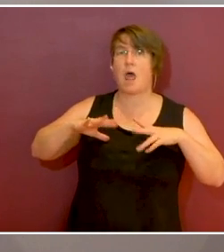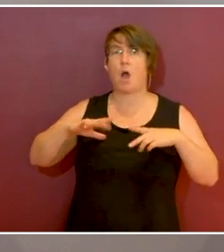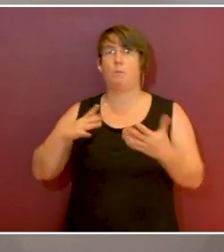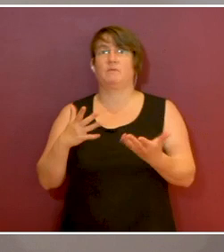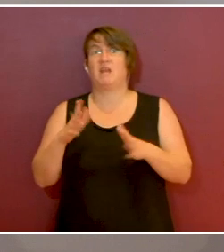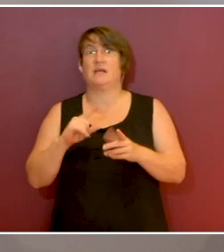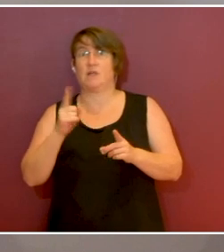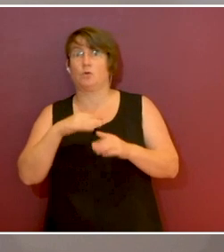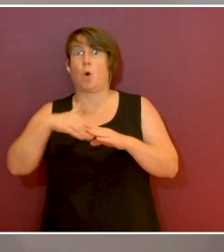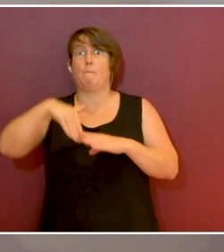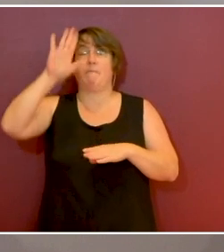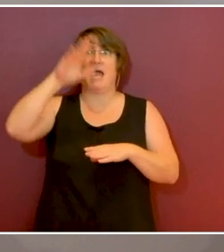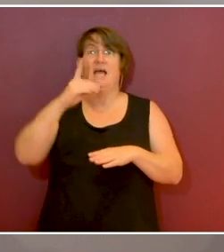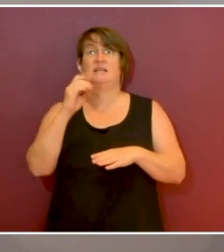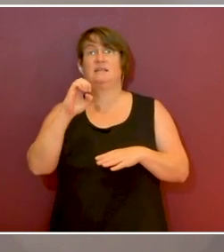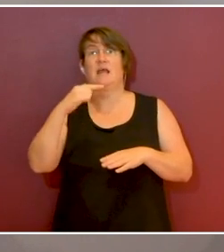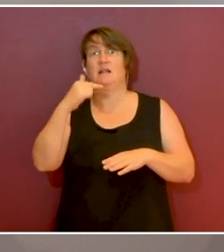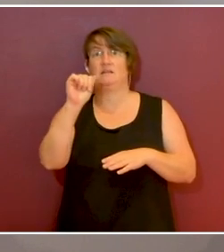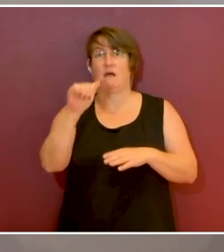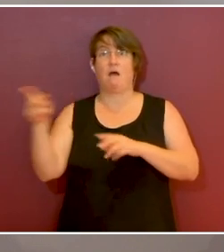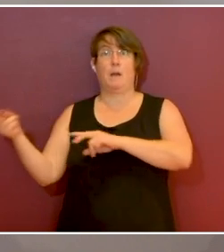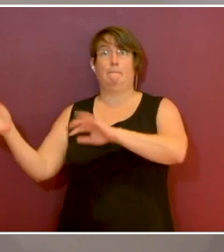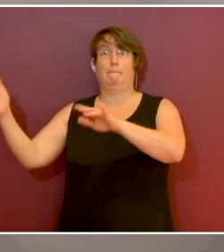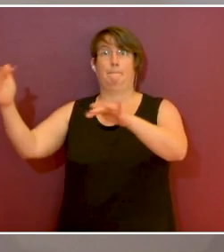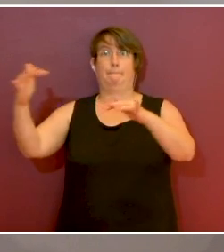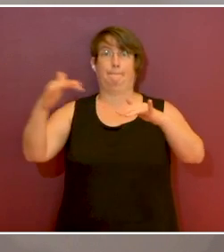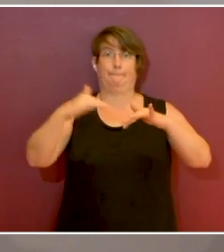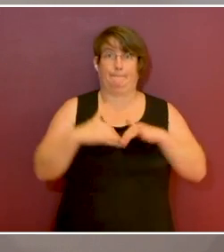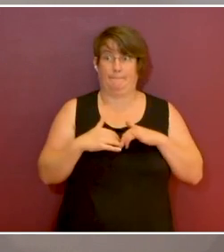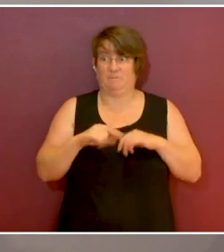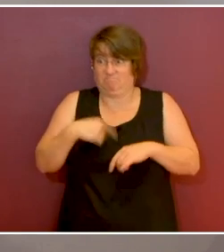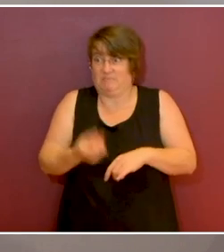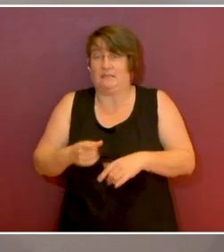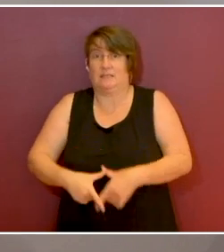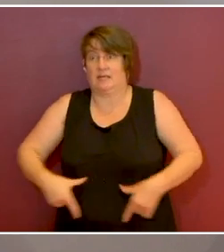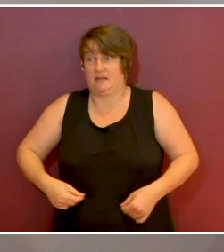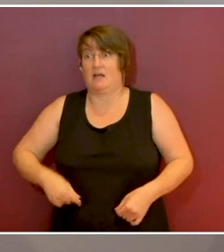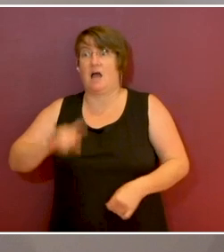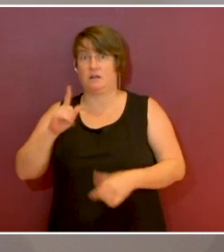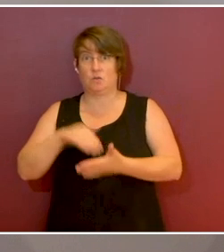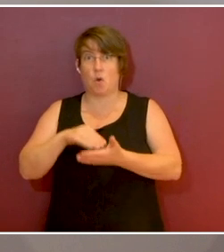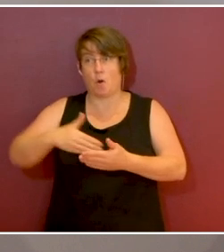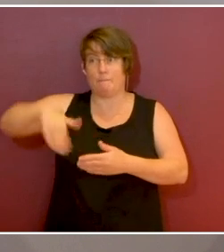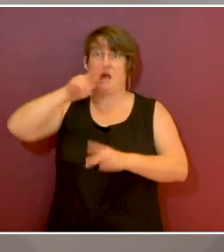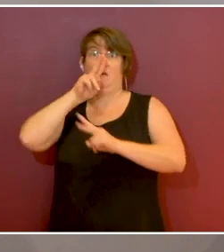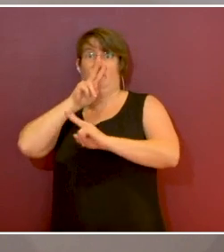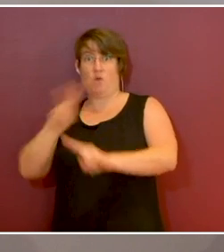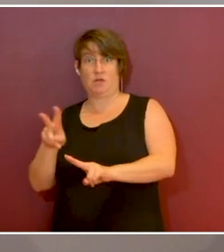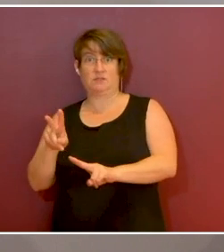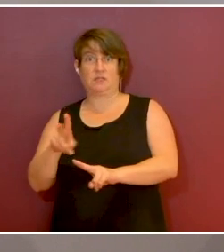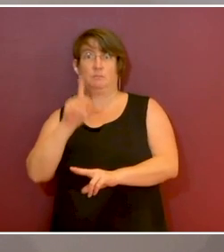Delta-Varianten, vielleicht doch in den Kitas auch vorsichtiger zu sein, vielleicht die Gruppen doch in einer gewissen